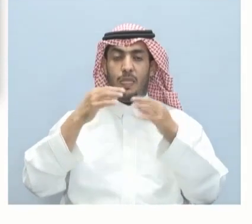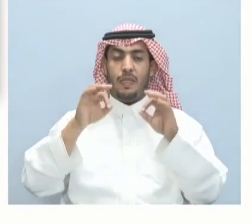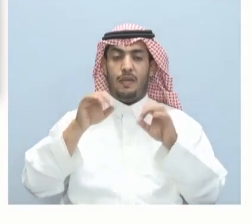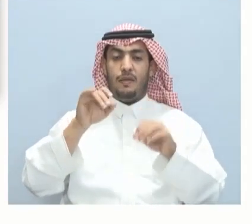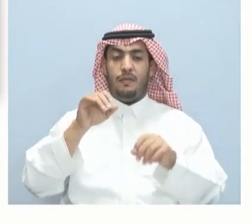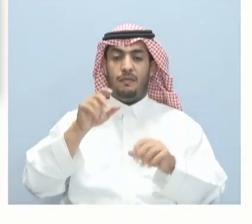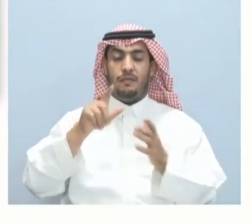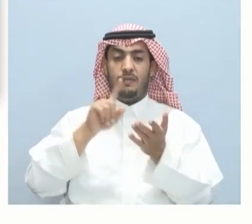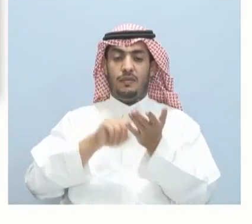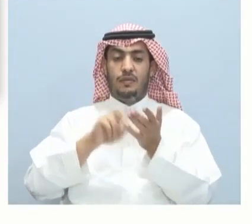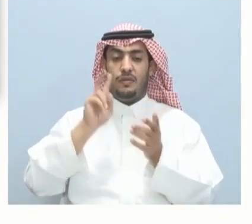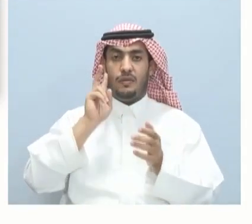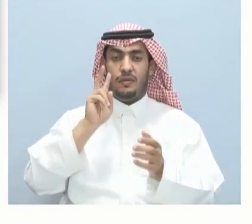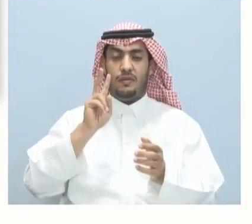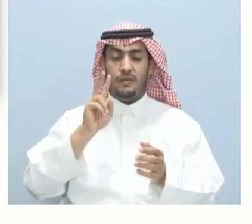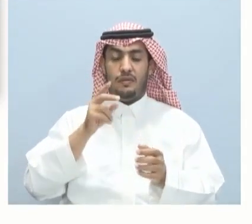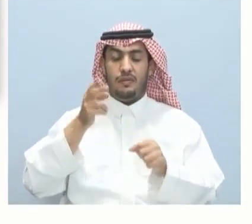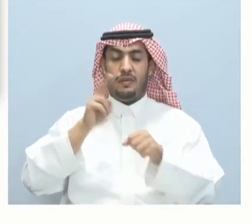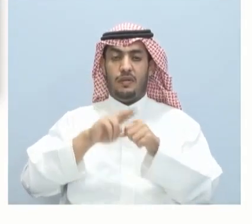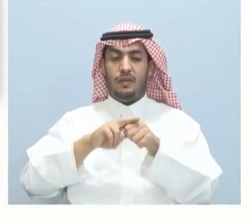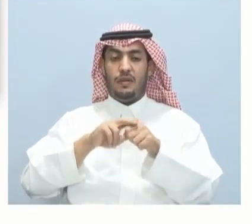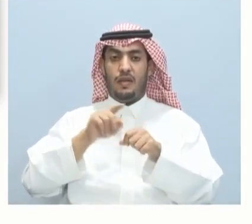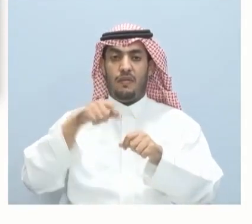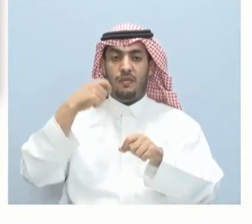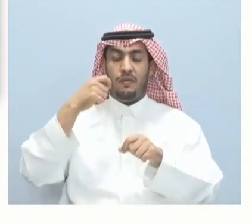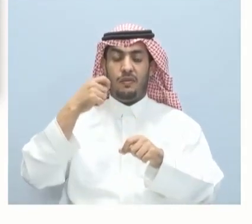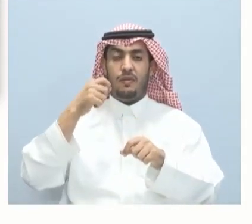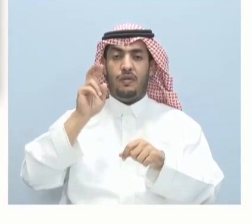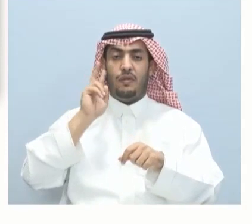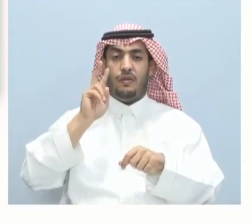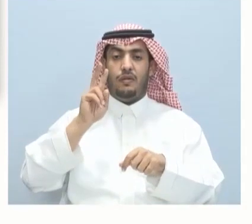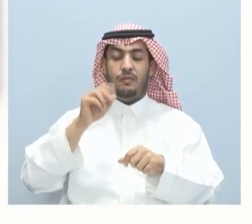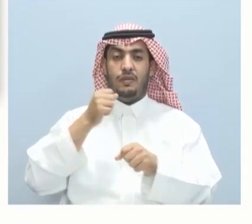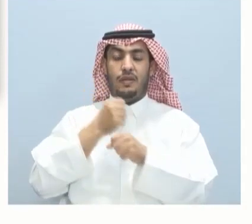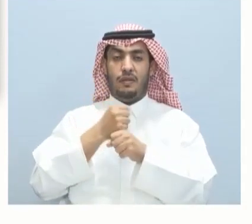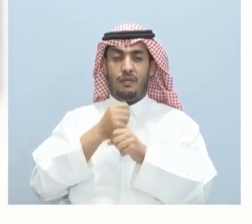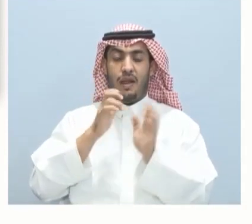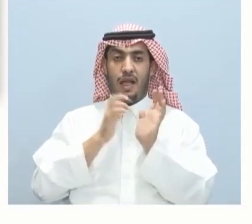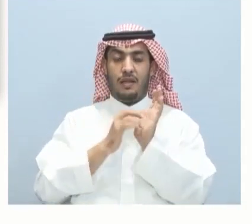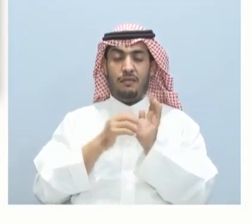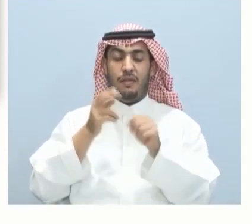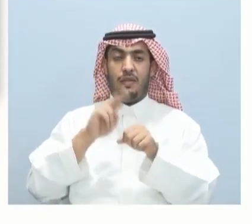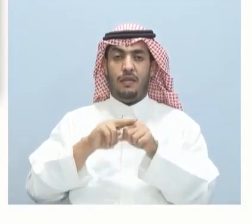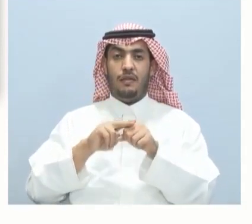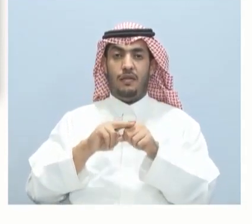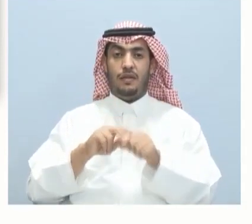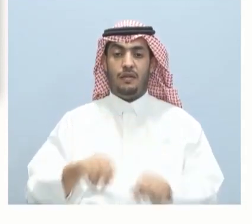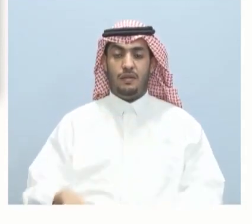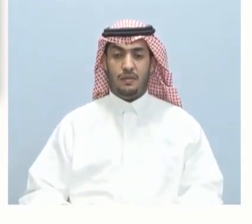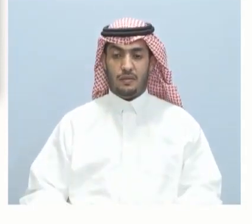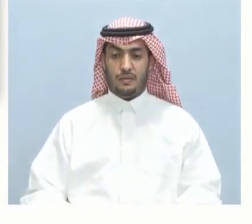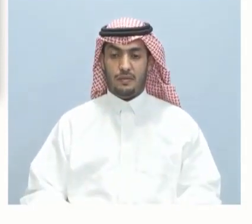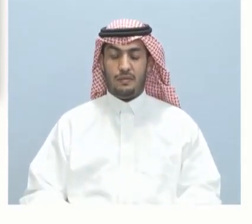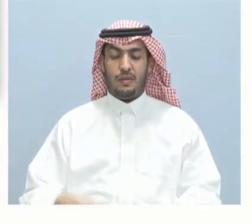متر تحقق من كلامي جيدا باعاده هذا الفيديو مره ثانيه وباستخدام اله الحاسبه مره ثانيه ربما